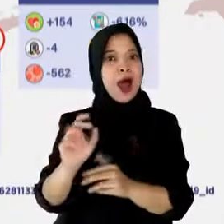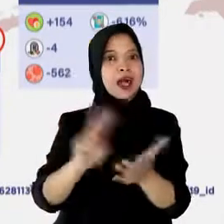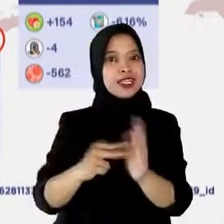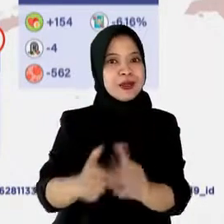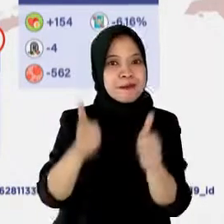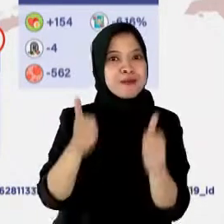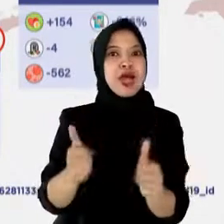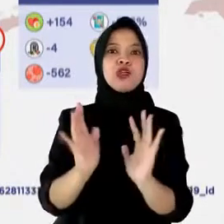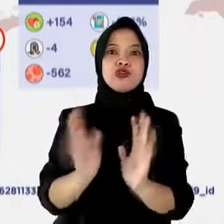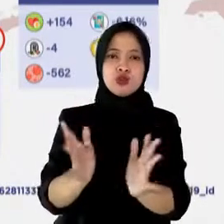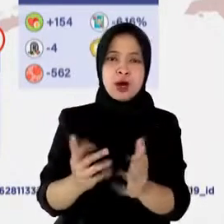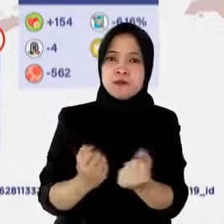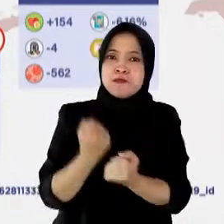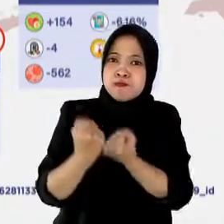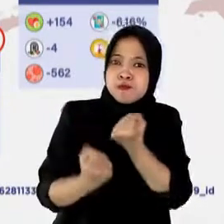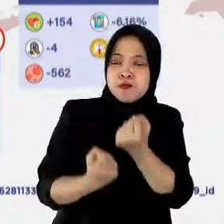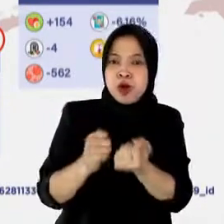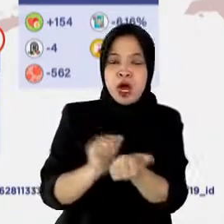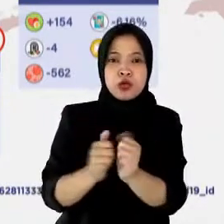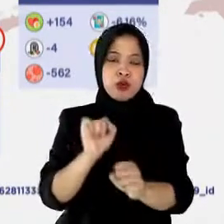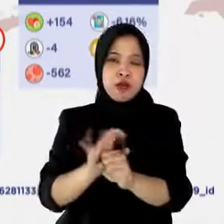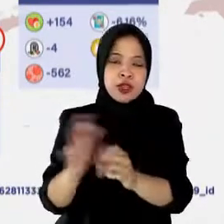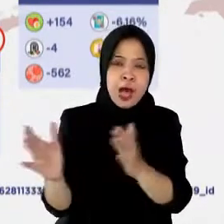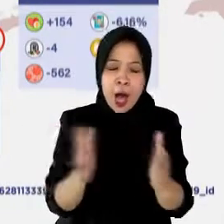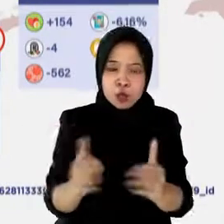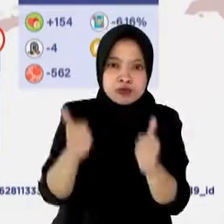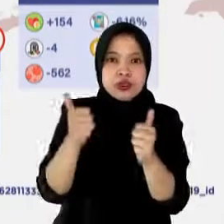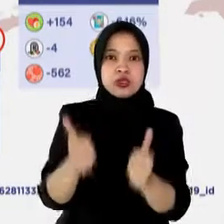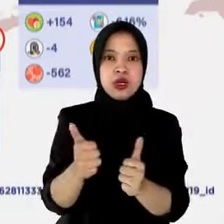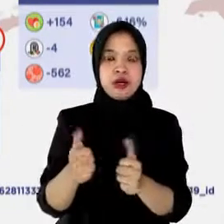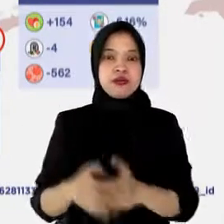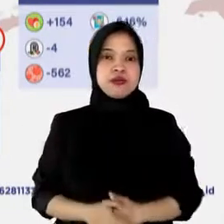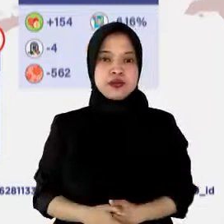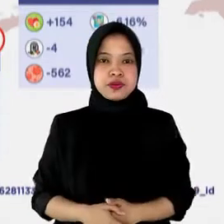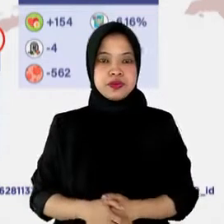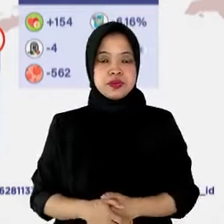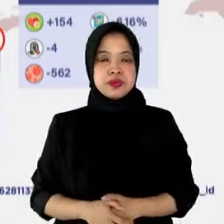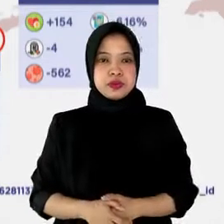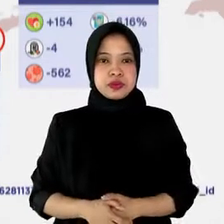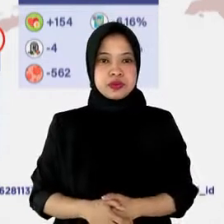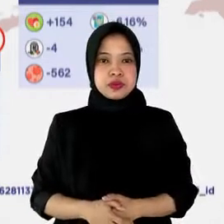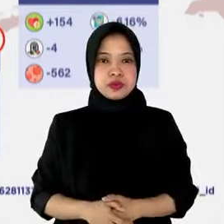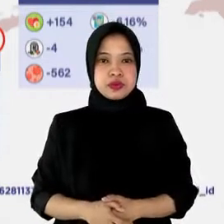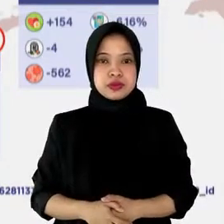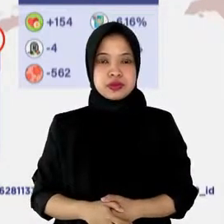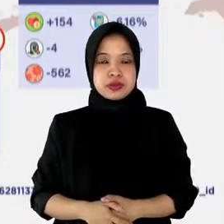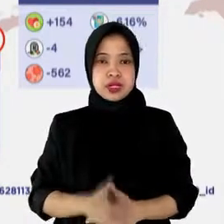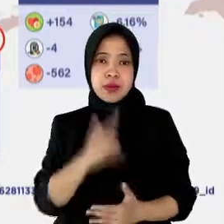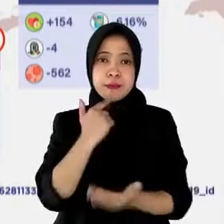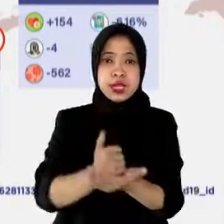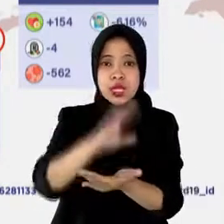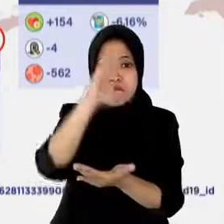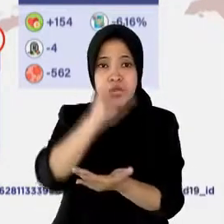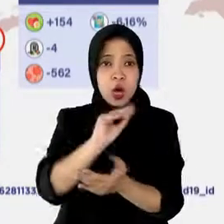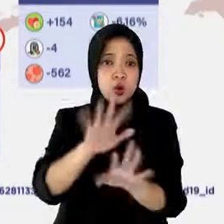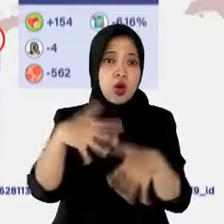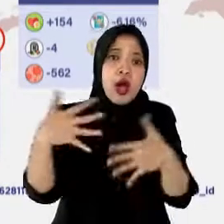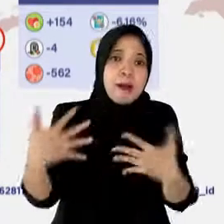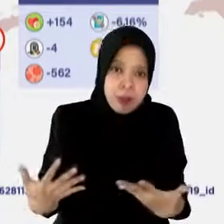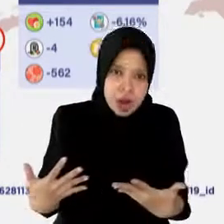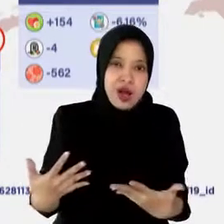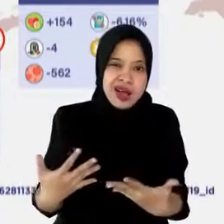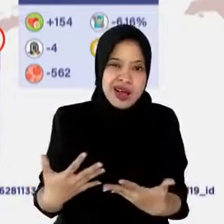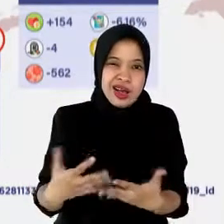perbaikan dan semakin dapat mengendalikan penularan namun penting untuk diketahui bahwa